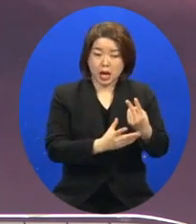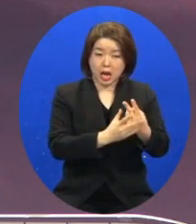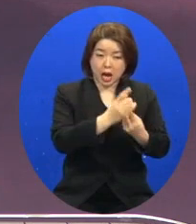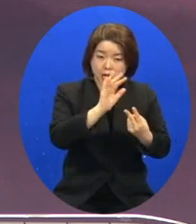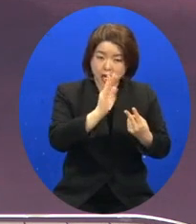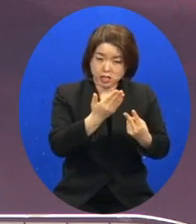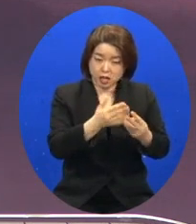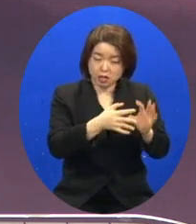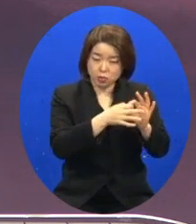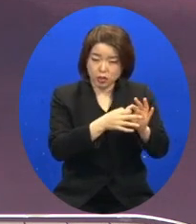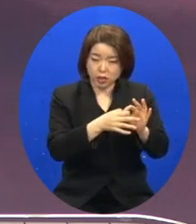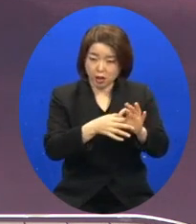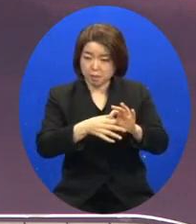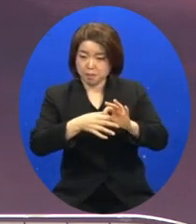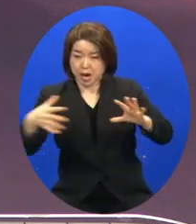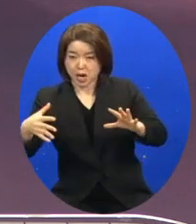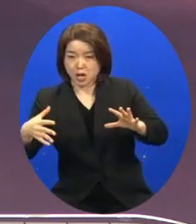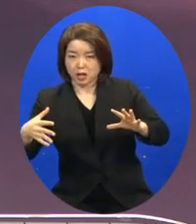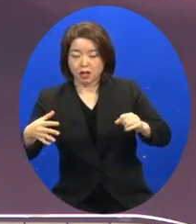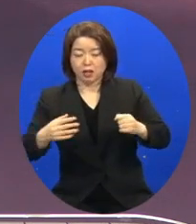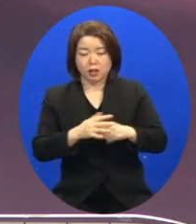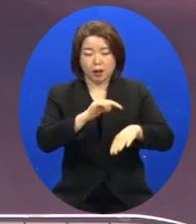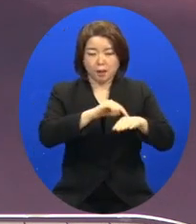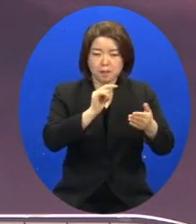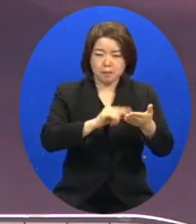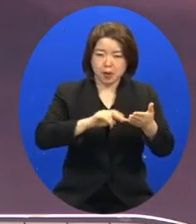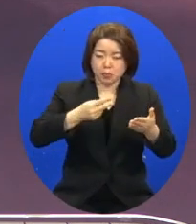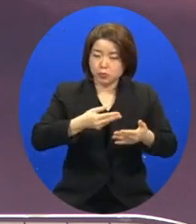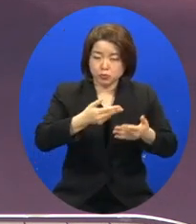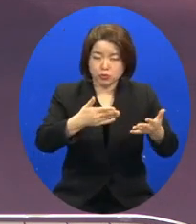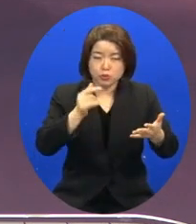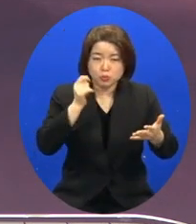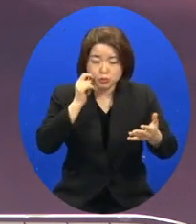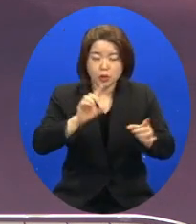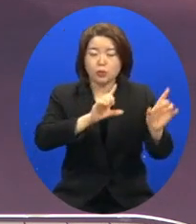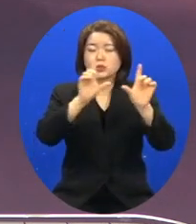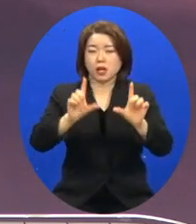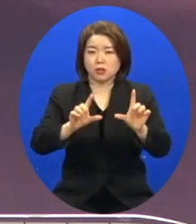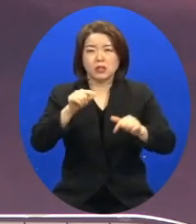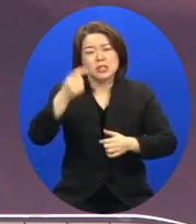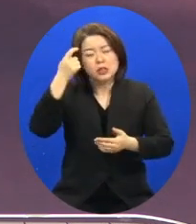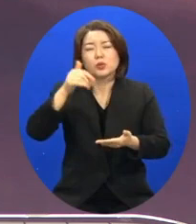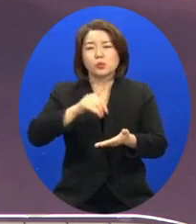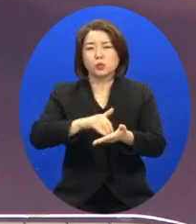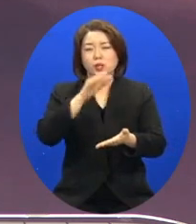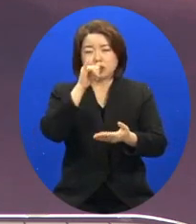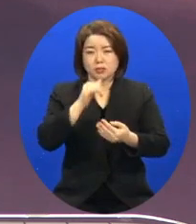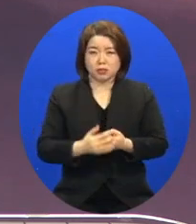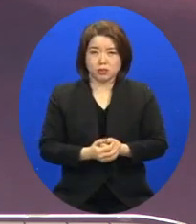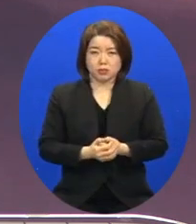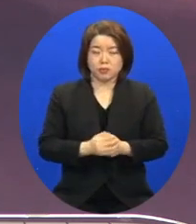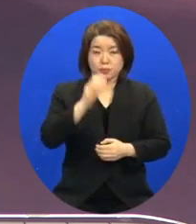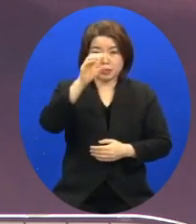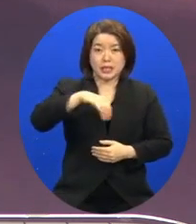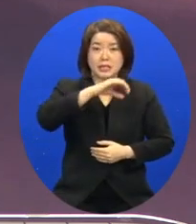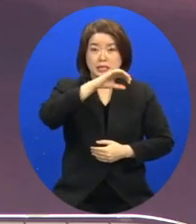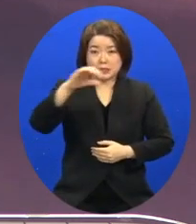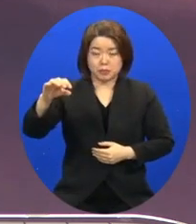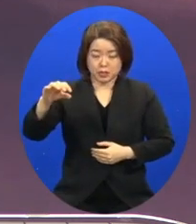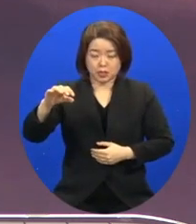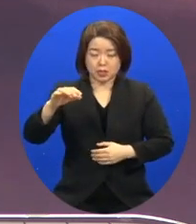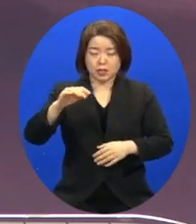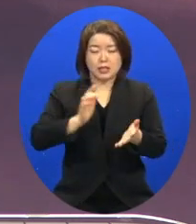것. 마음조차 하나 되지 못하고 살았던 겁니다. 십자가에 예수님 마음을 품어야